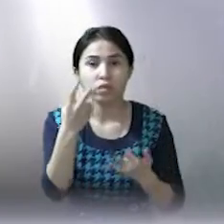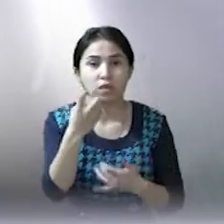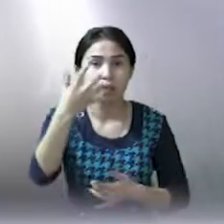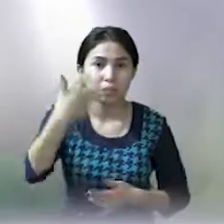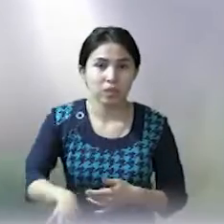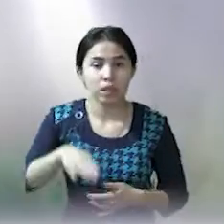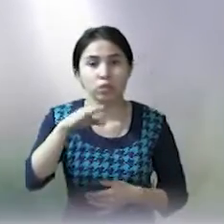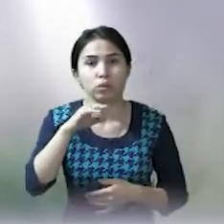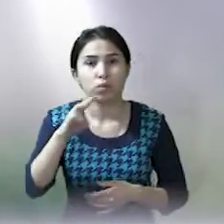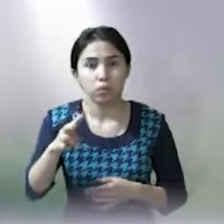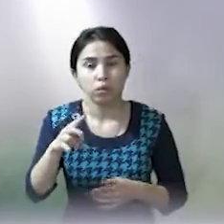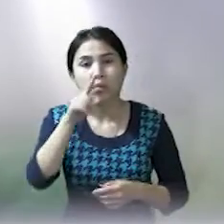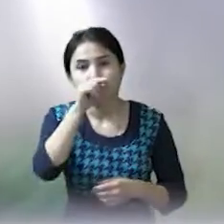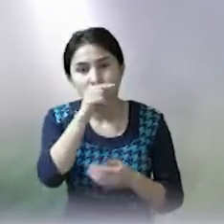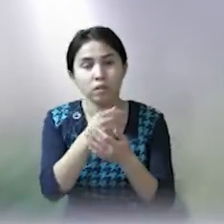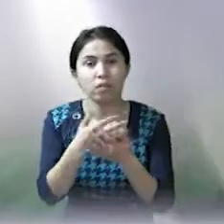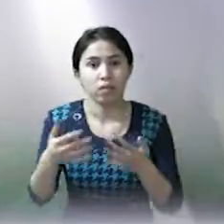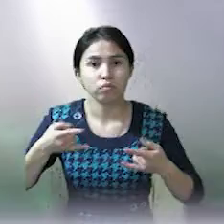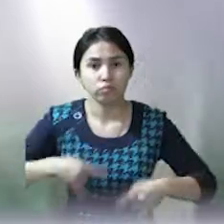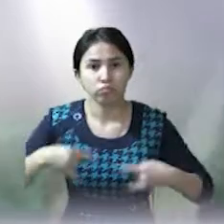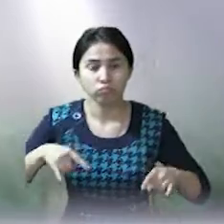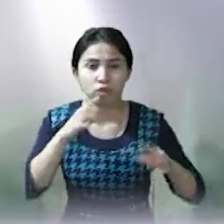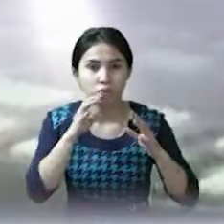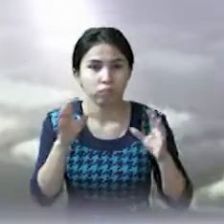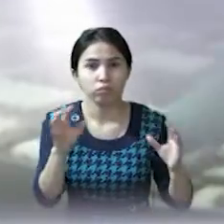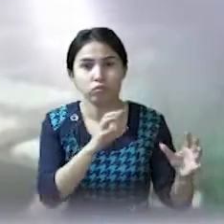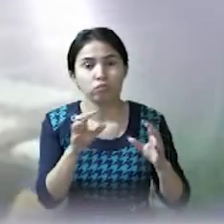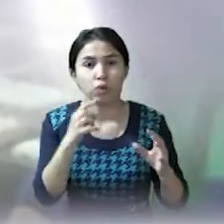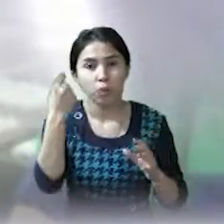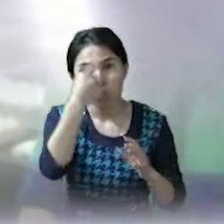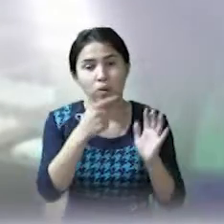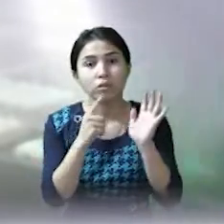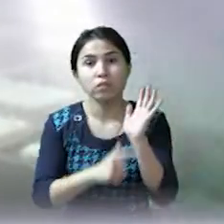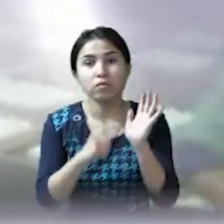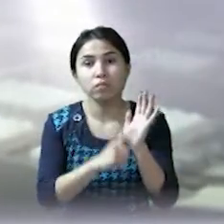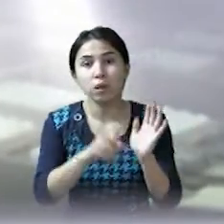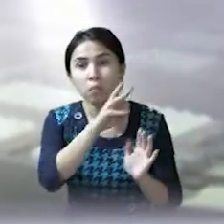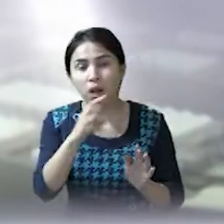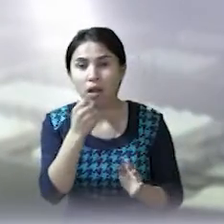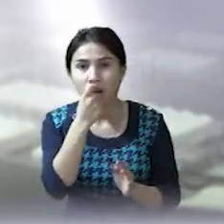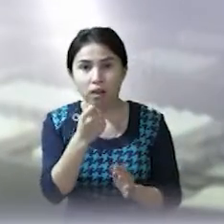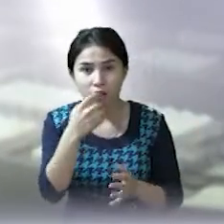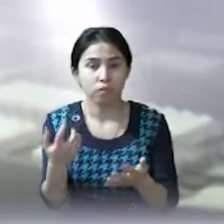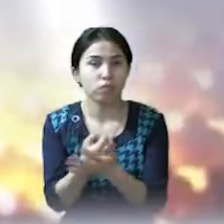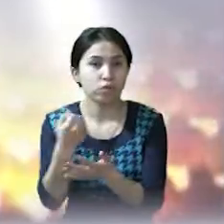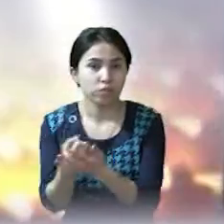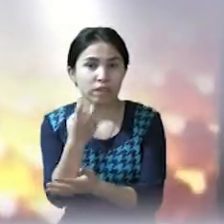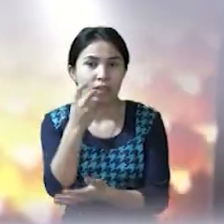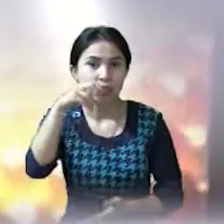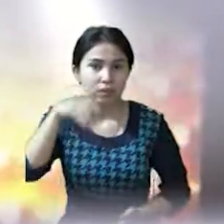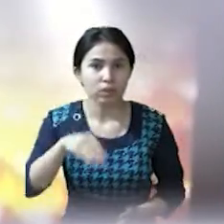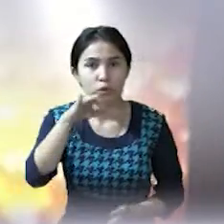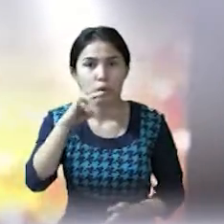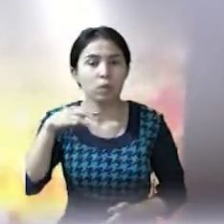мың бас сауық пен 270 мың бас балапан өсіріп отыр. Қуаттылығы жылына 70 миллион дана жұмыртқа шығарып, 200 тонна ет өндіре алады.